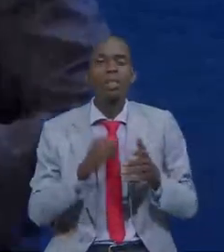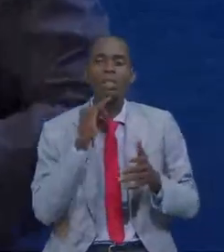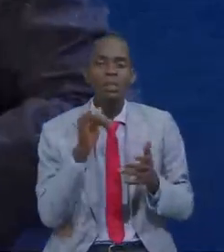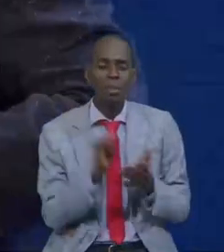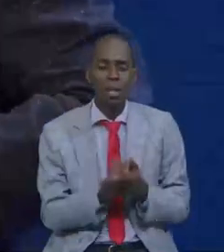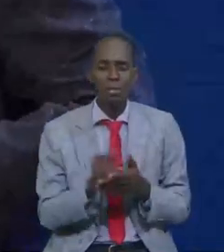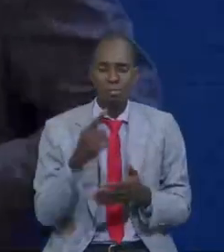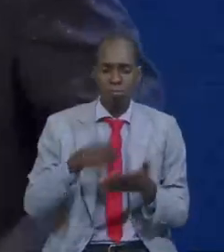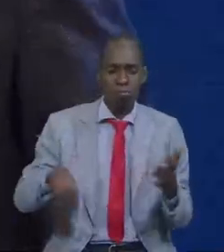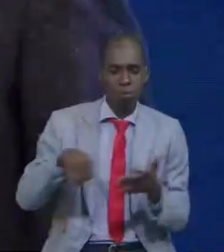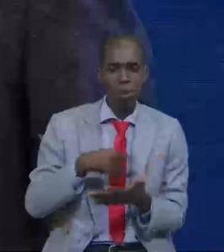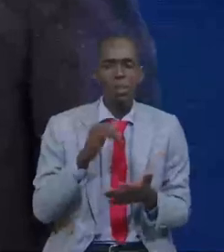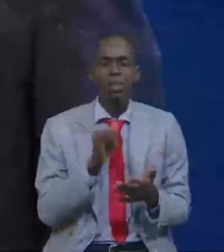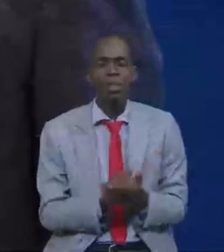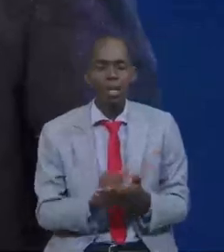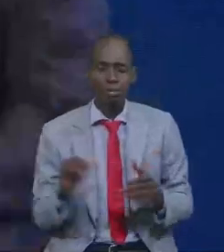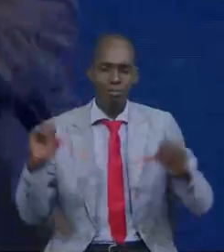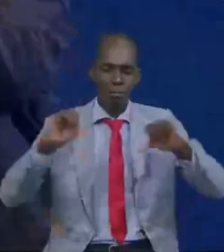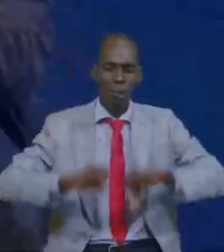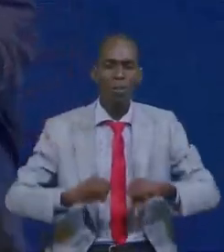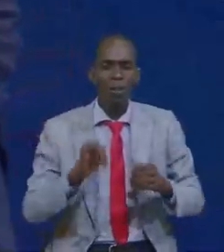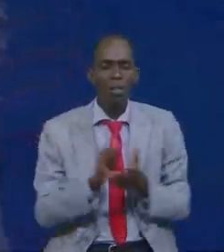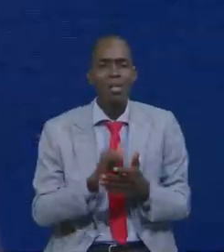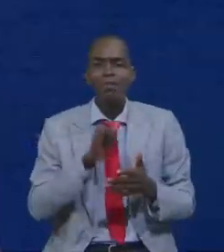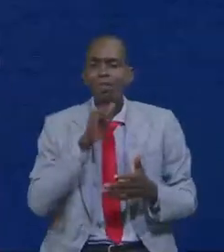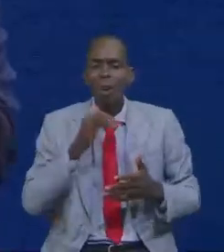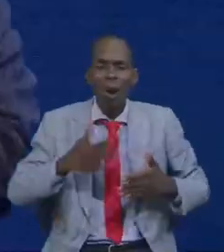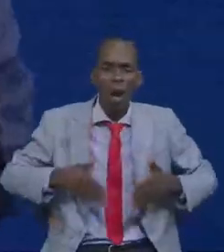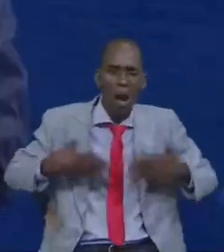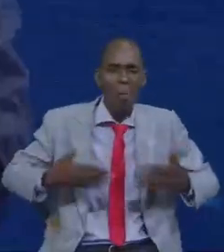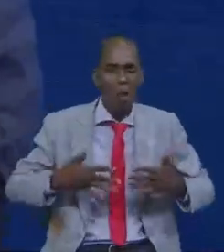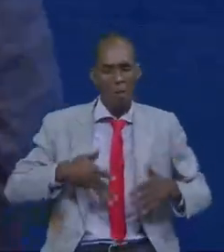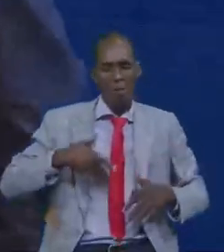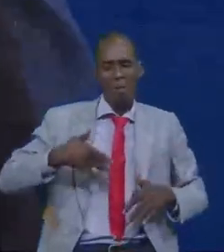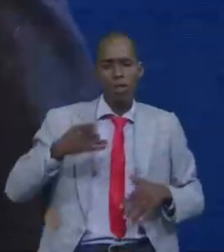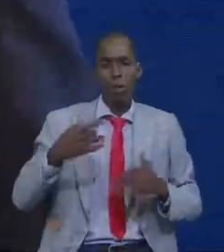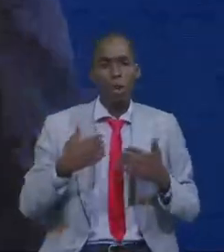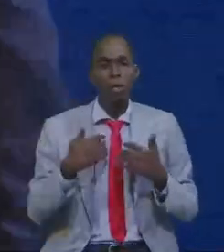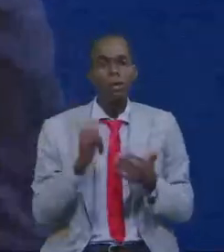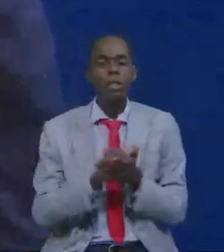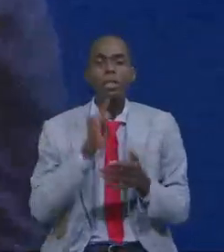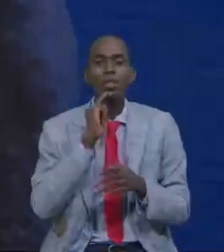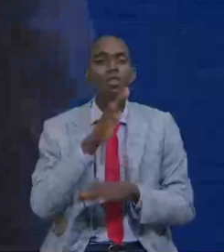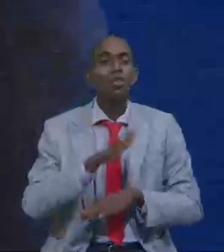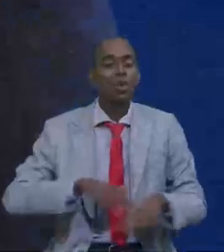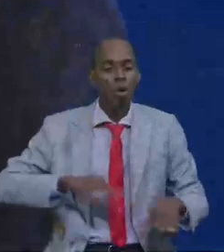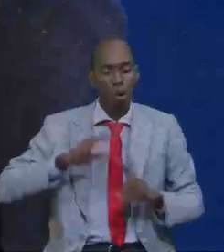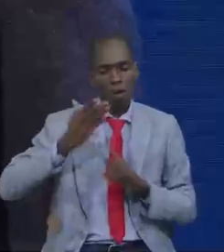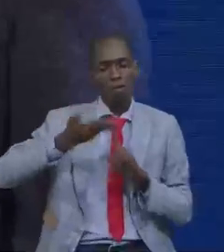c'est ce sentiment de tristesse en toi, c'est ce que nous appelons conviction. Et si cette conviction n'est pas là,